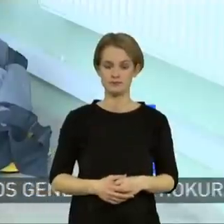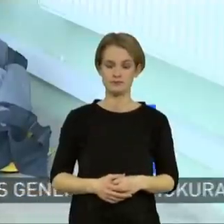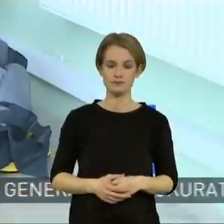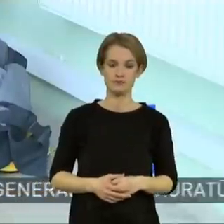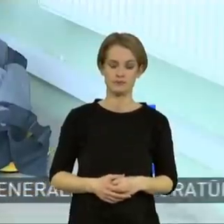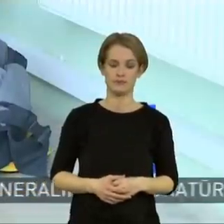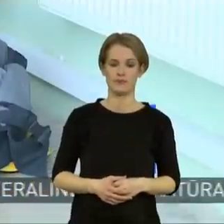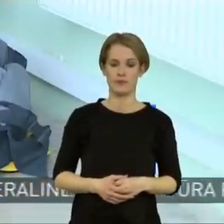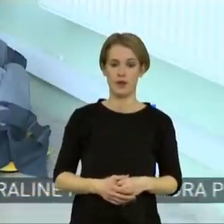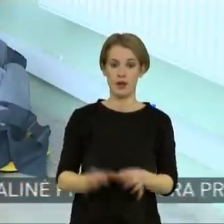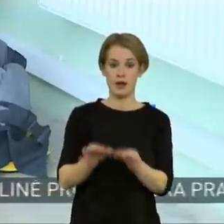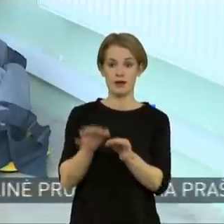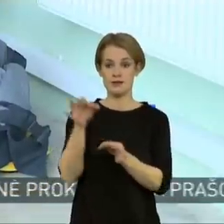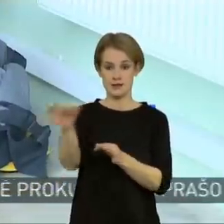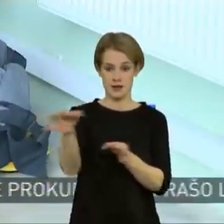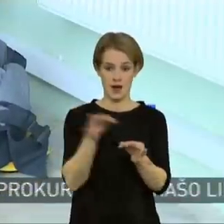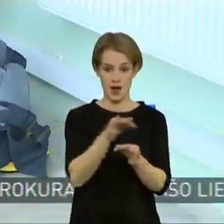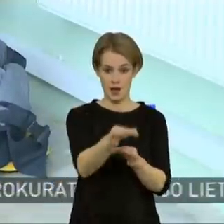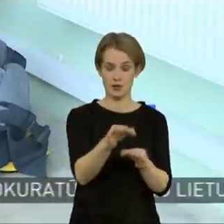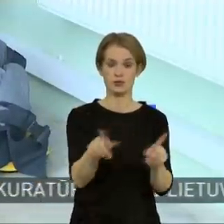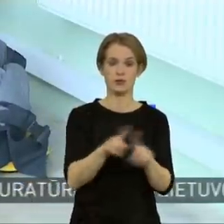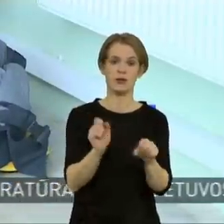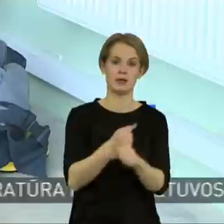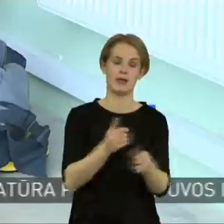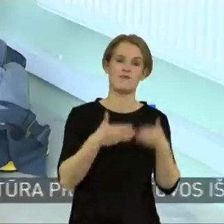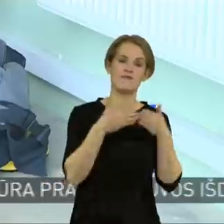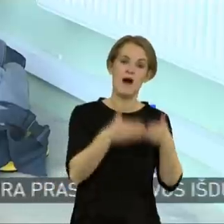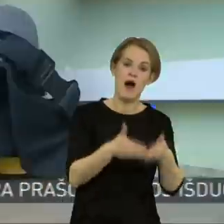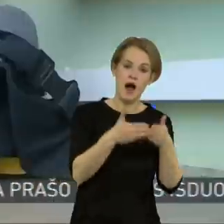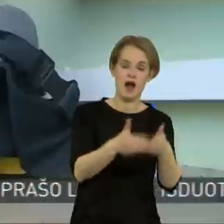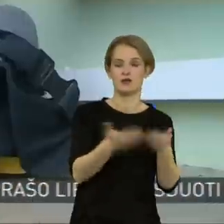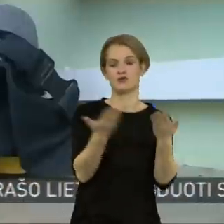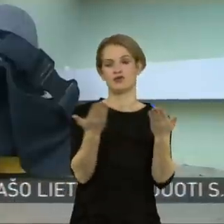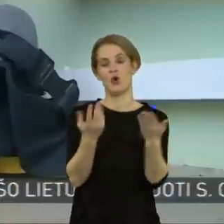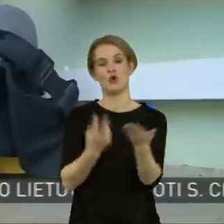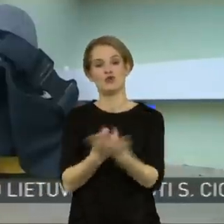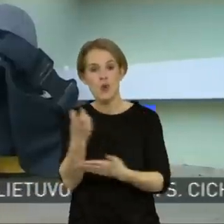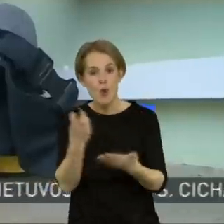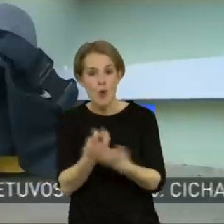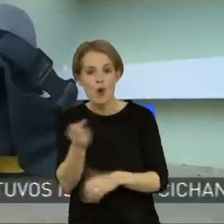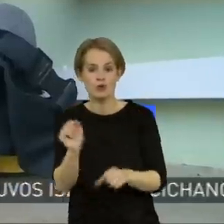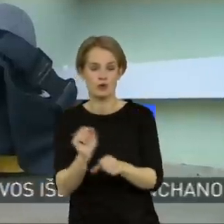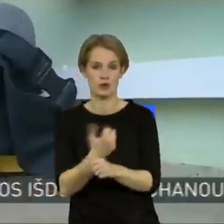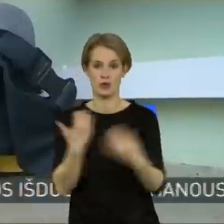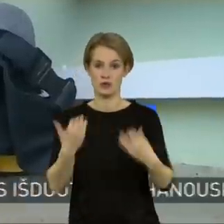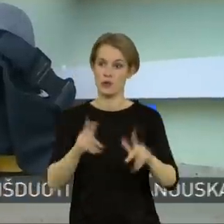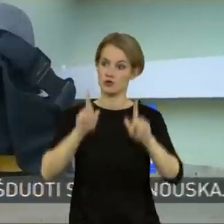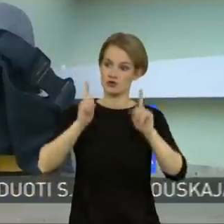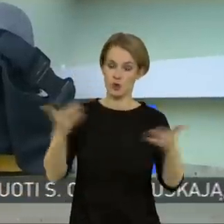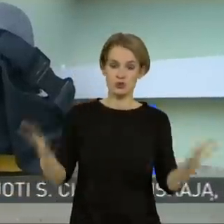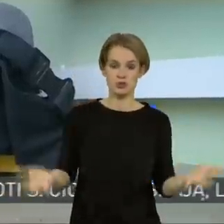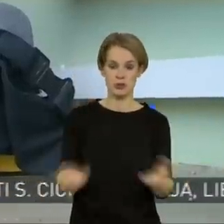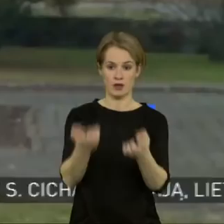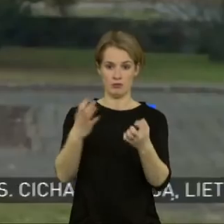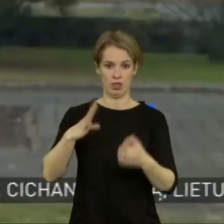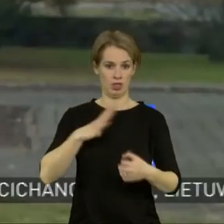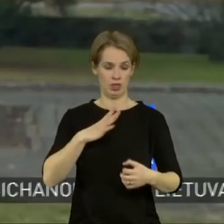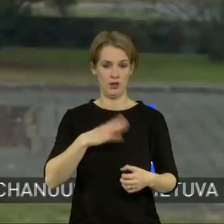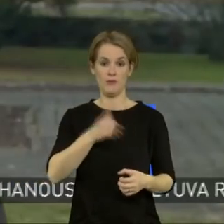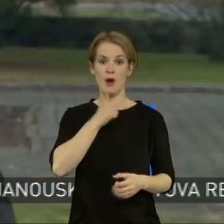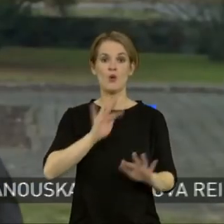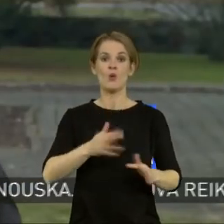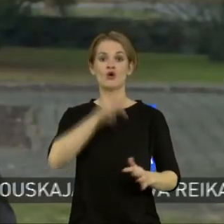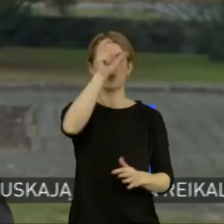algomis. Rajonų komandoms reikia ir valčių, ir rogių, dabar net negali atlikti visų gelbėjimo darbų, kaip pavyzdžiui skęsta žmogus. Eini